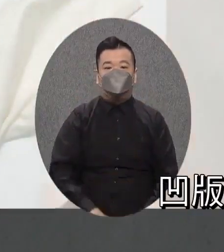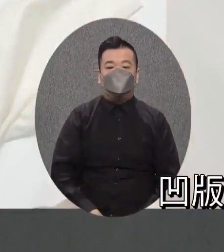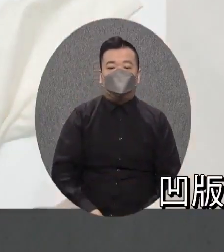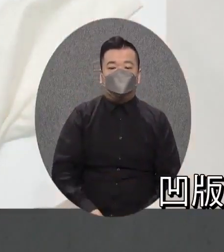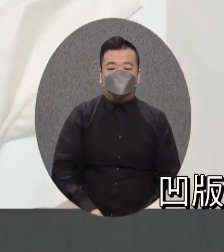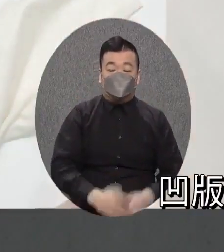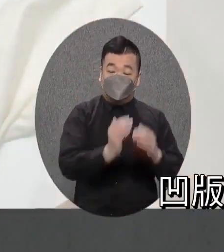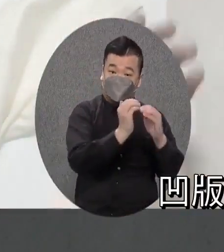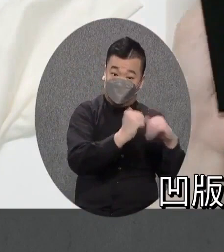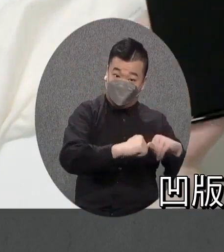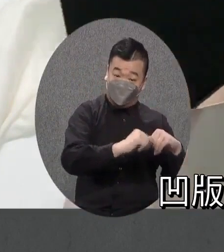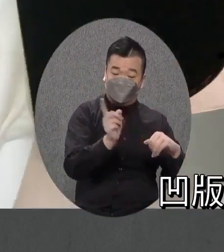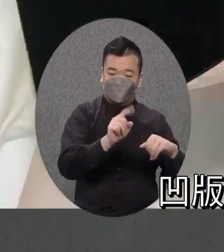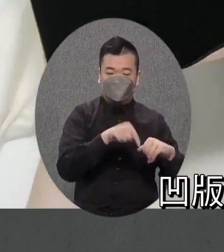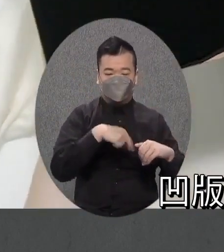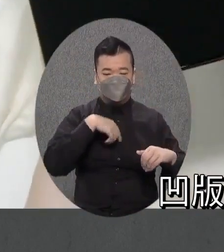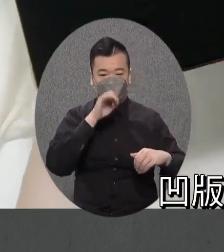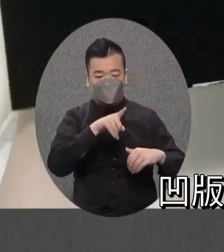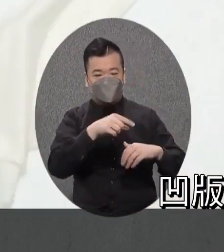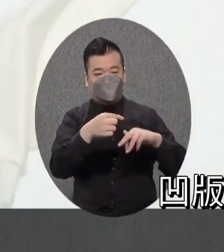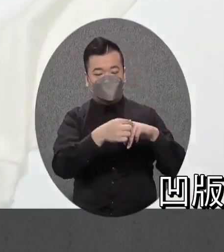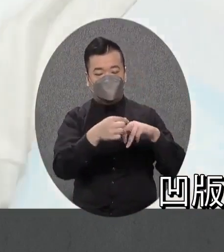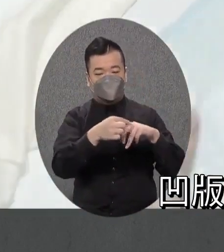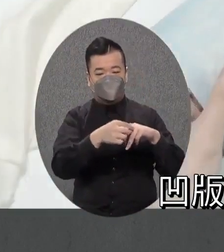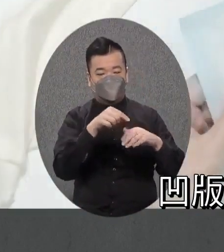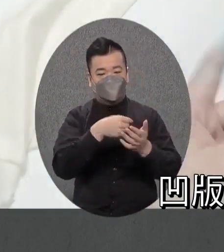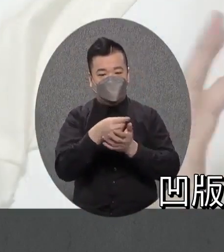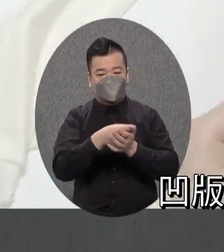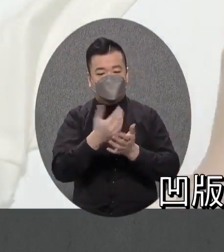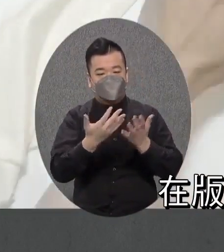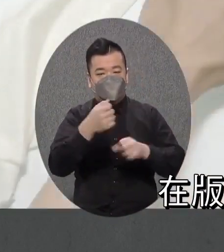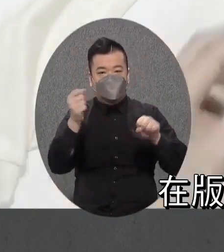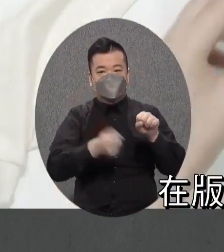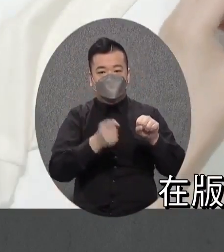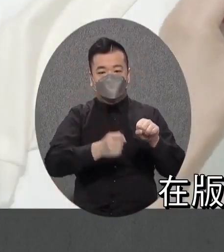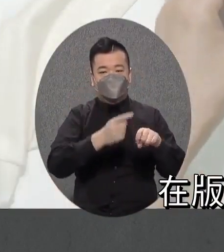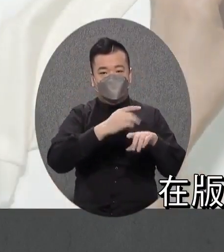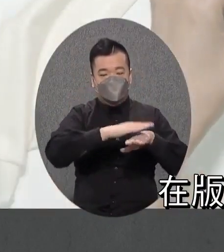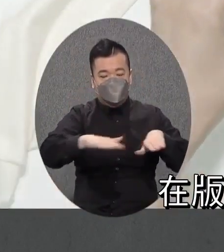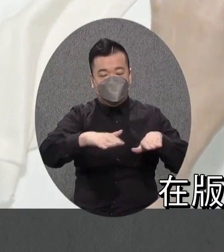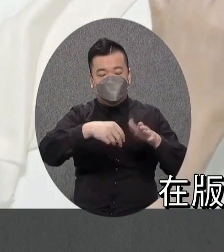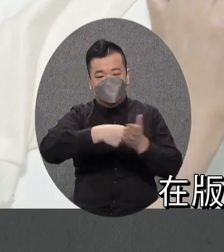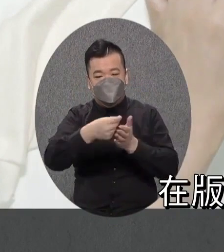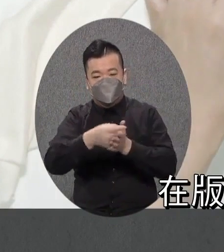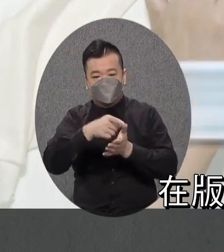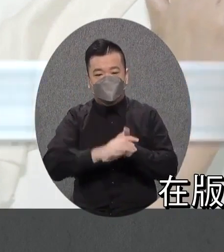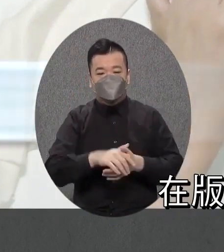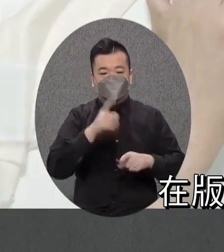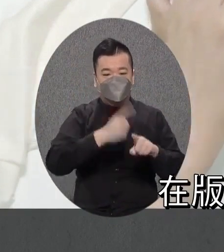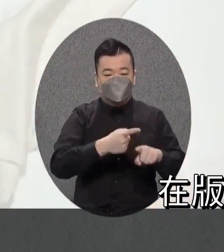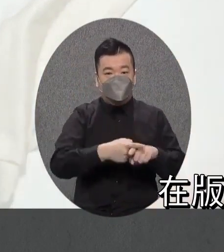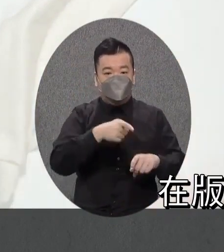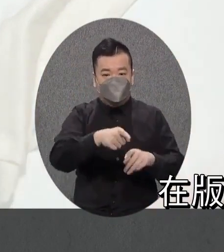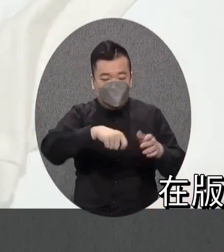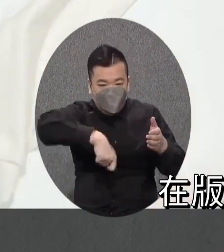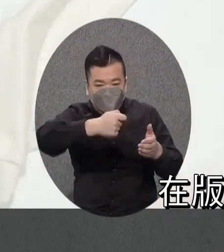凹版畫咧，我哋亦都叫佢做係金屬版畫啦，或者係銅版畫嘅。咁就係喺個版面上邊咧，通過挑